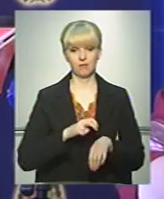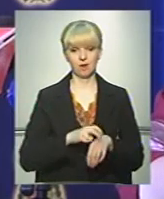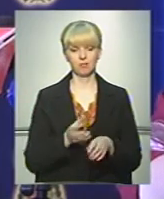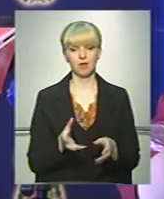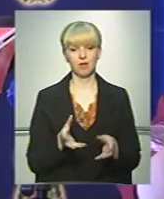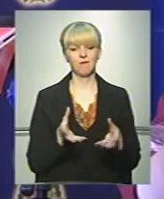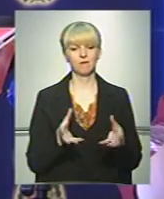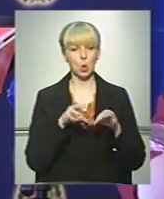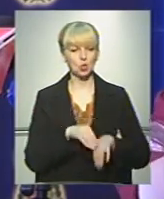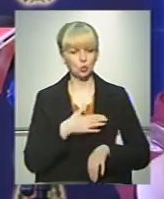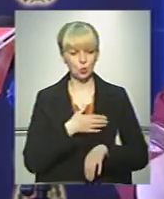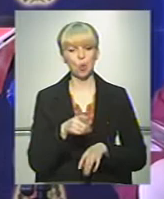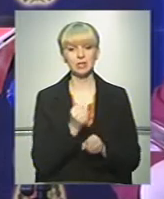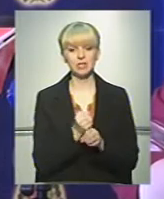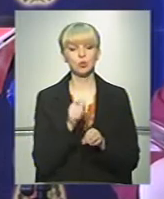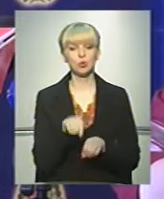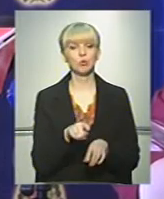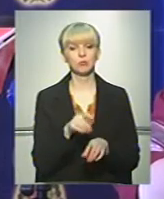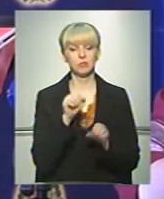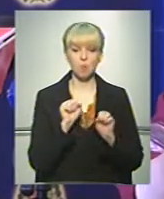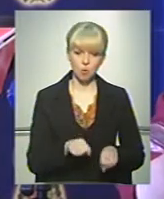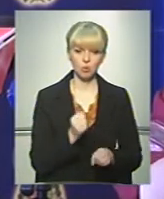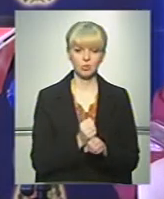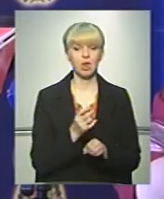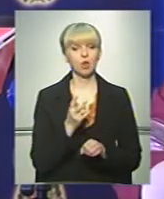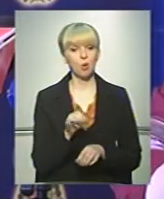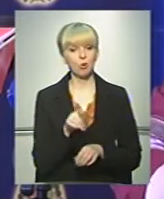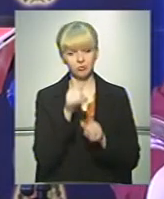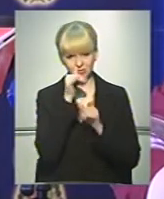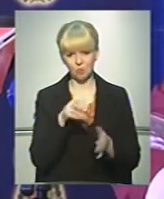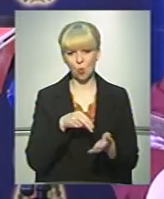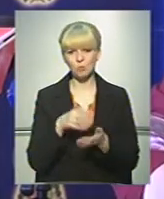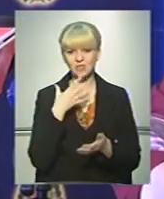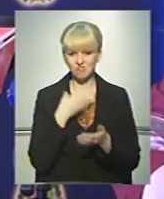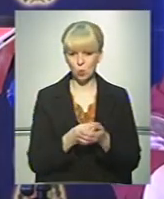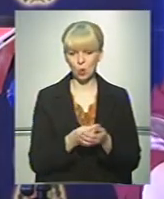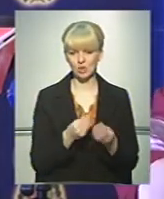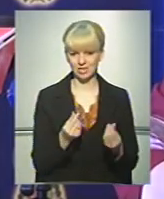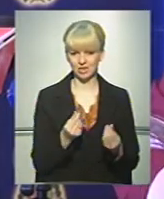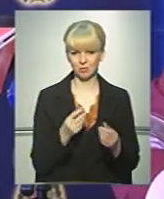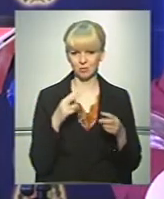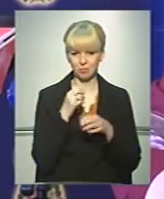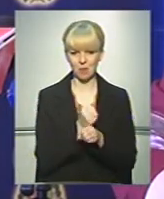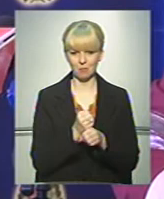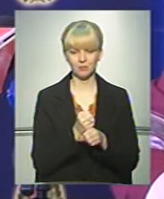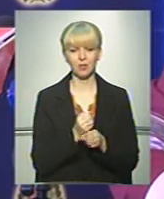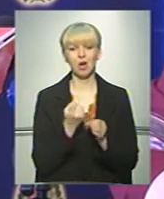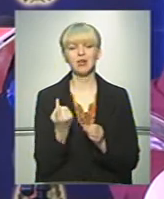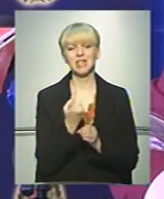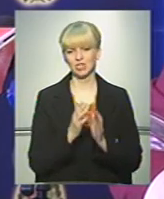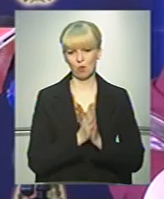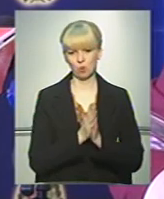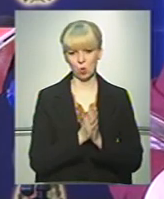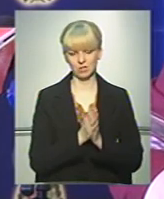вложил душу, он сделал то, что он может сделать, да, но он не может купить за свои средства препараты. Единственная бы просьба такая